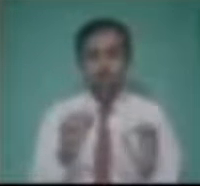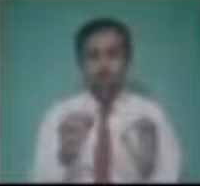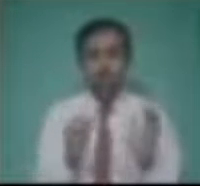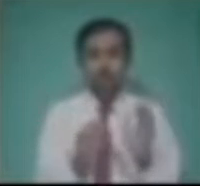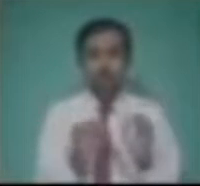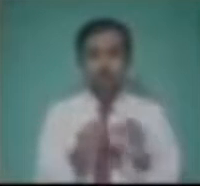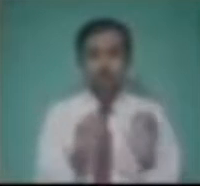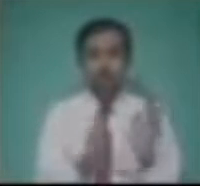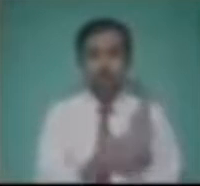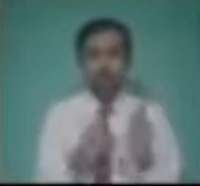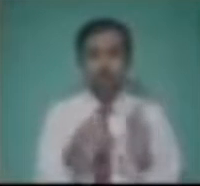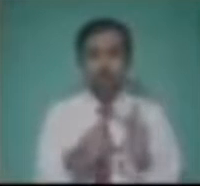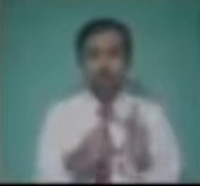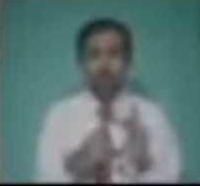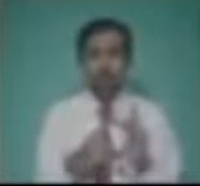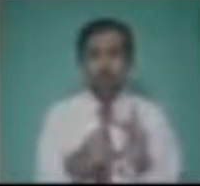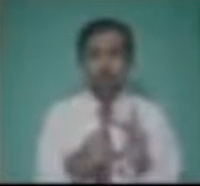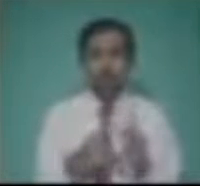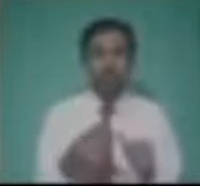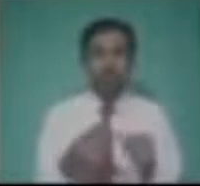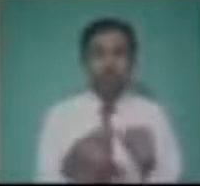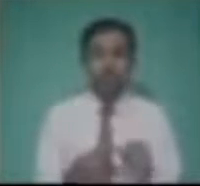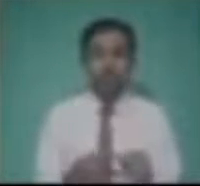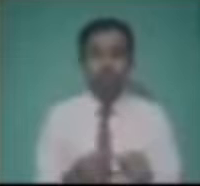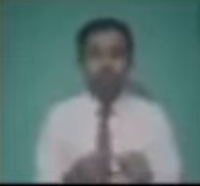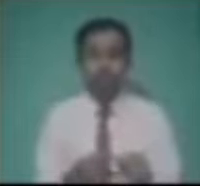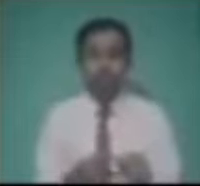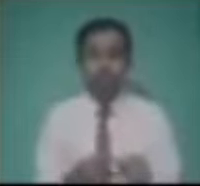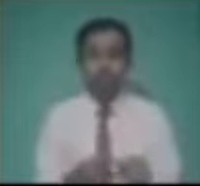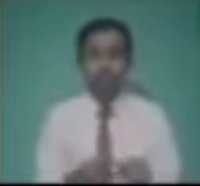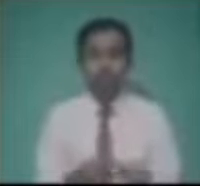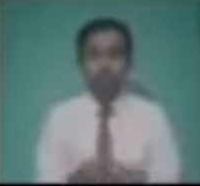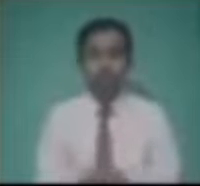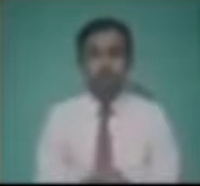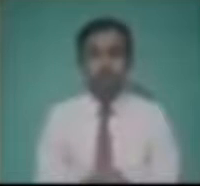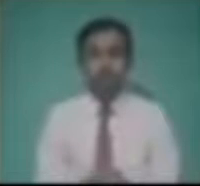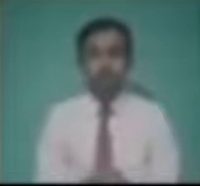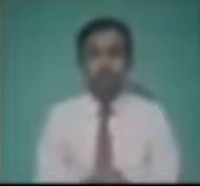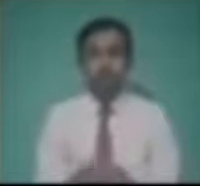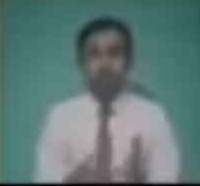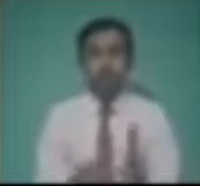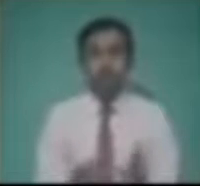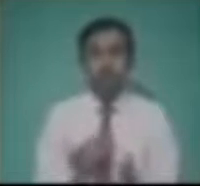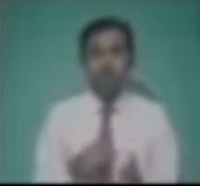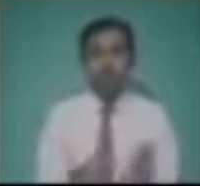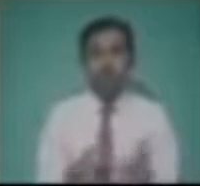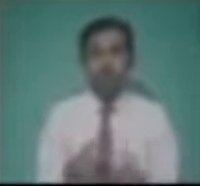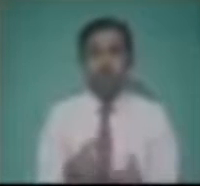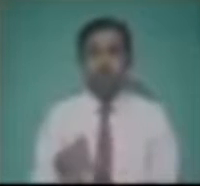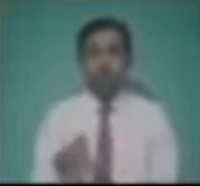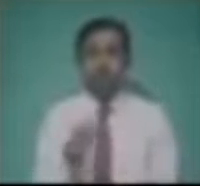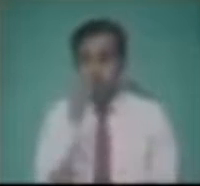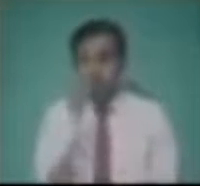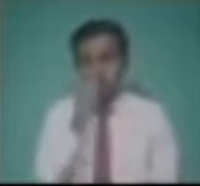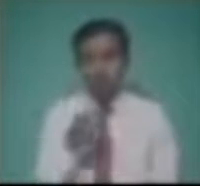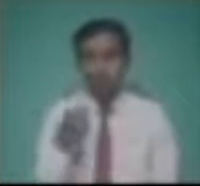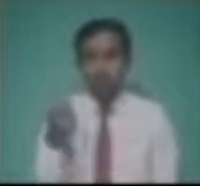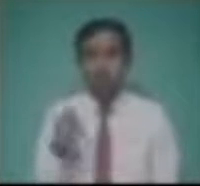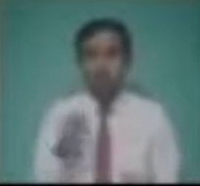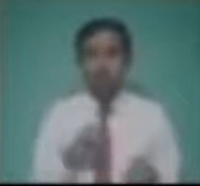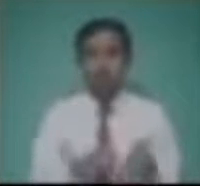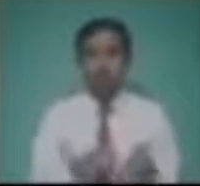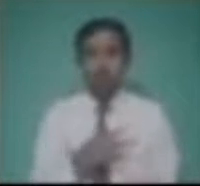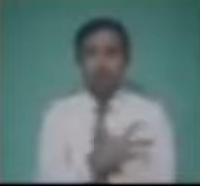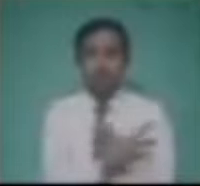BNMR ගෙන හාල් වෙන හැමතුමා කල්ලුත් උත්තර දුන්නා. අවසන් කරනවා. මෙට්‍රික් ටොන් එකකින් ඩොලර් 100 ගානේ හොරගම් කරා.